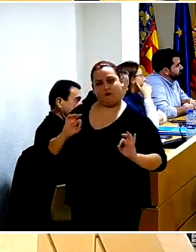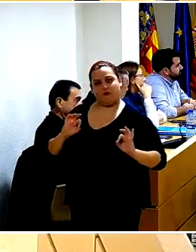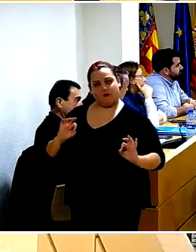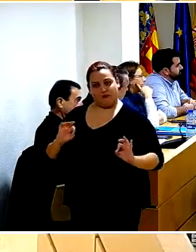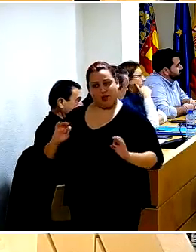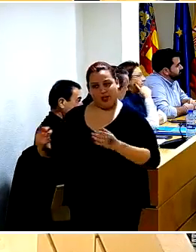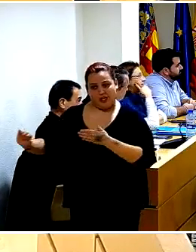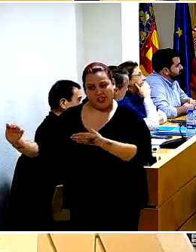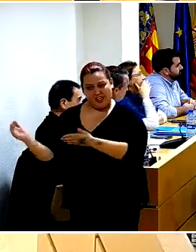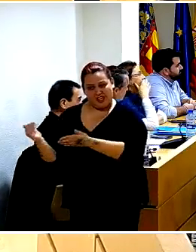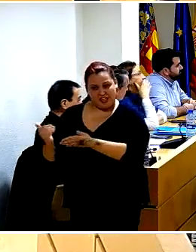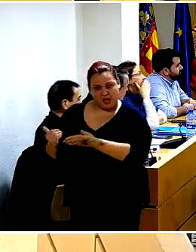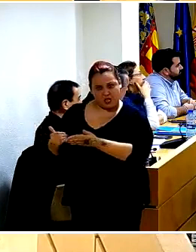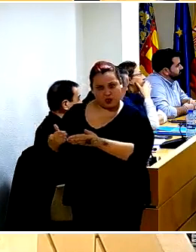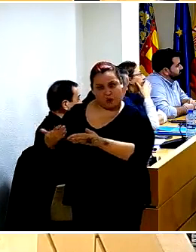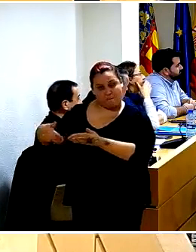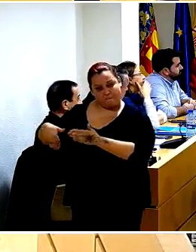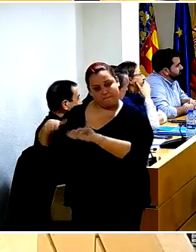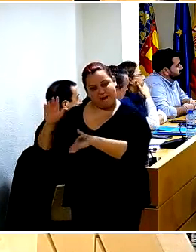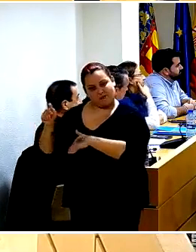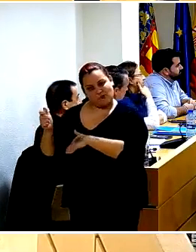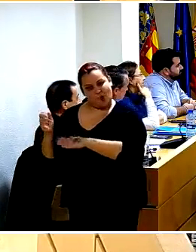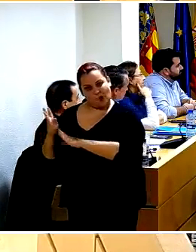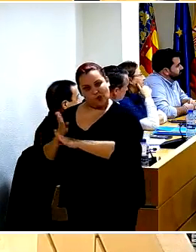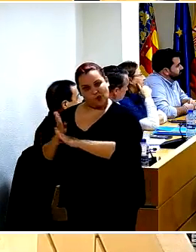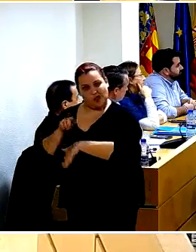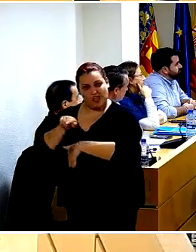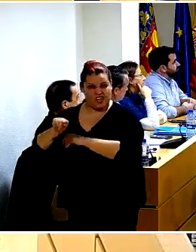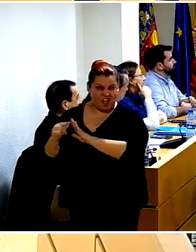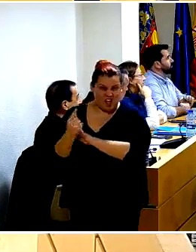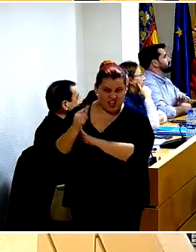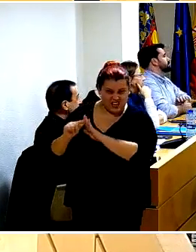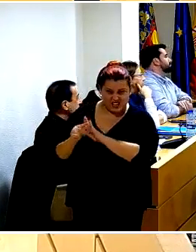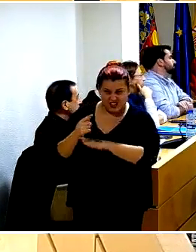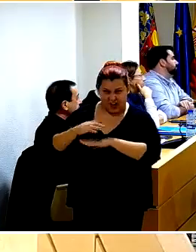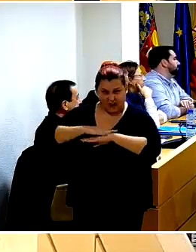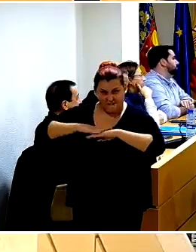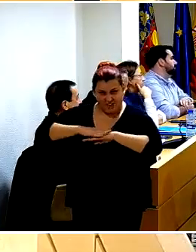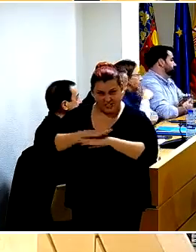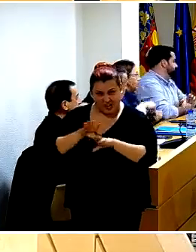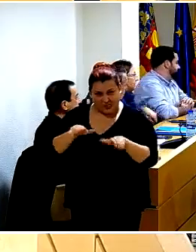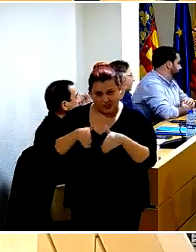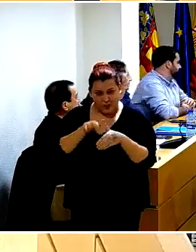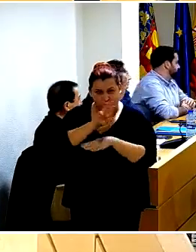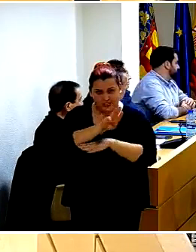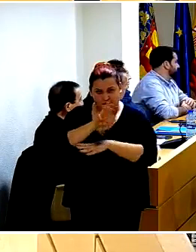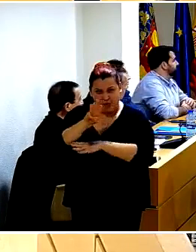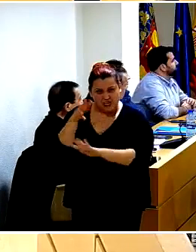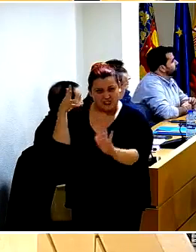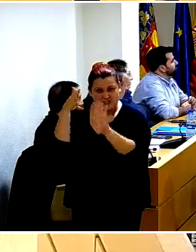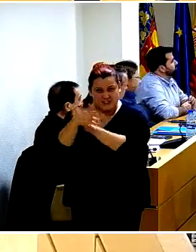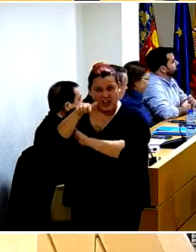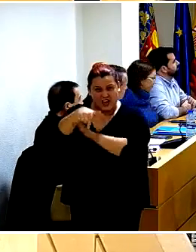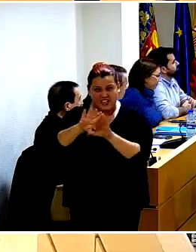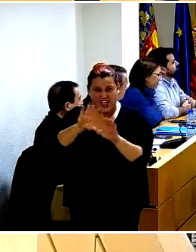ingressos que despeses, i que això siga la crítica fonamental del Partit Popular, significa que aquest equip de govern